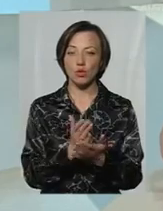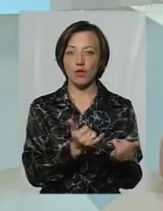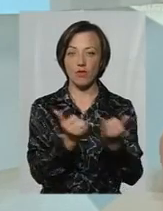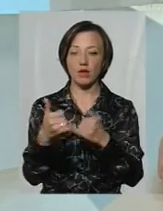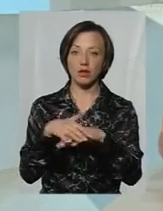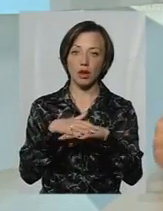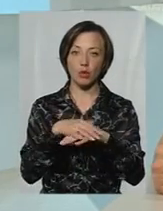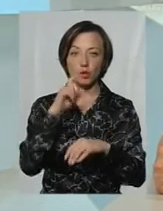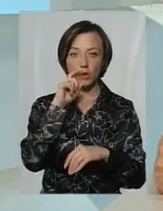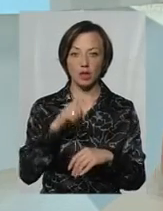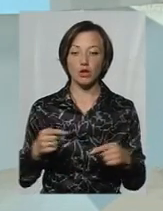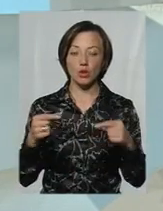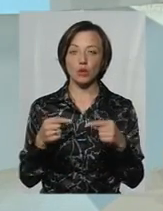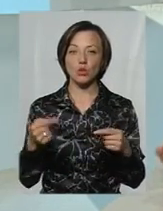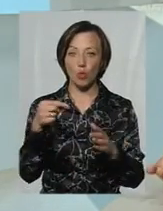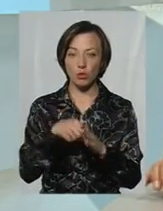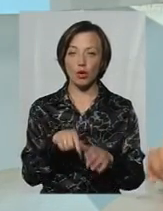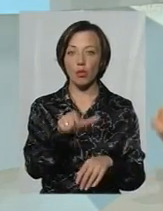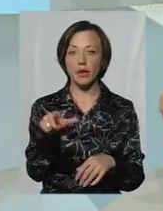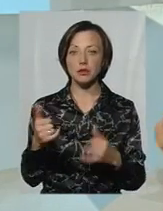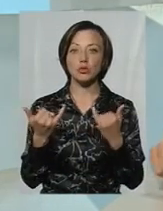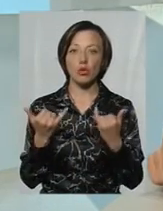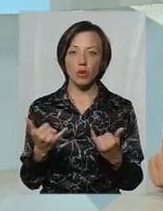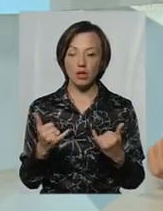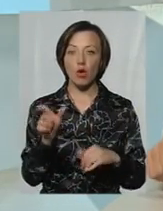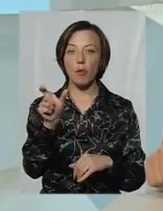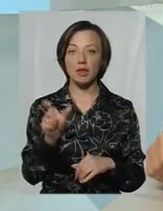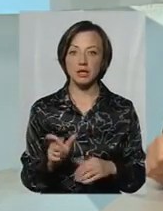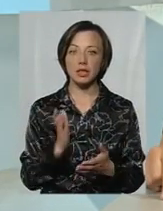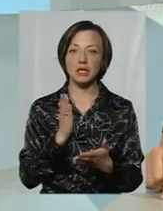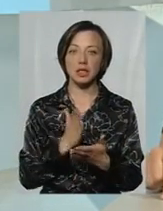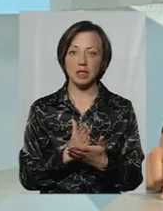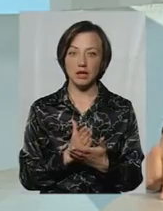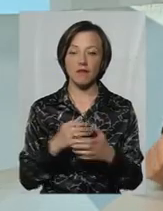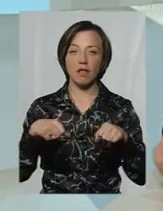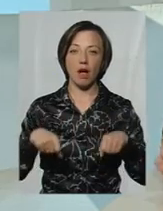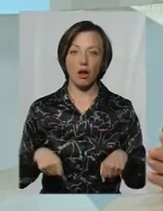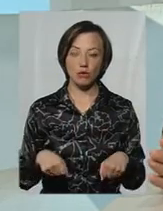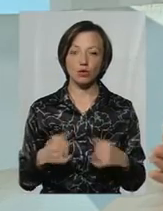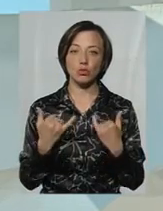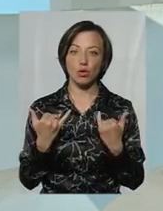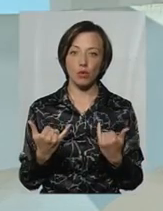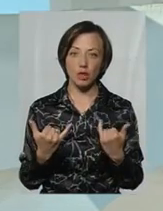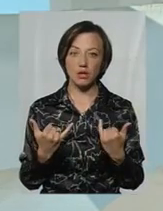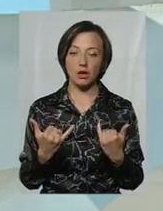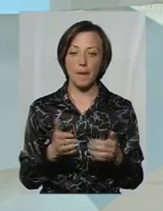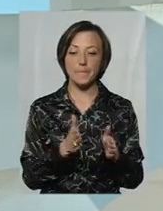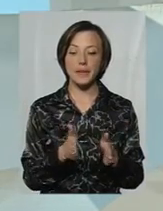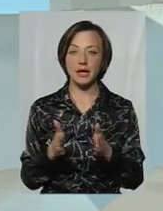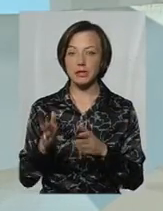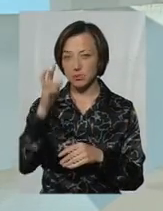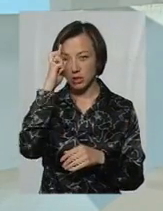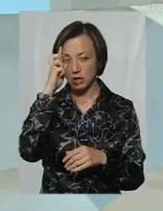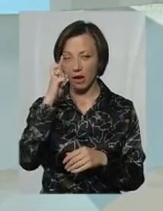народу України, тобто громадян. Тому що сьогодні громадянин є владою, а сьогодні механізм,